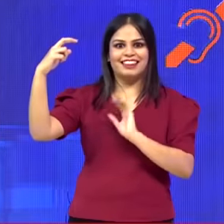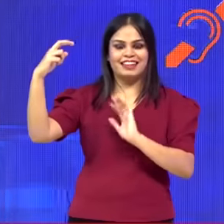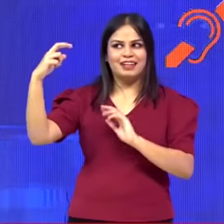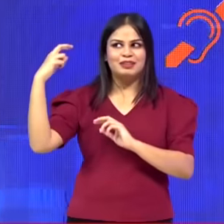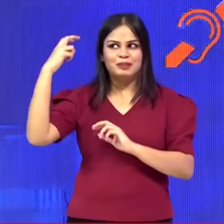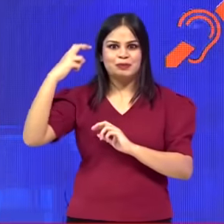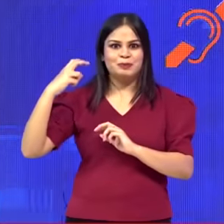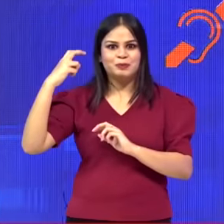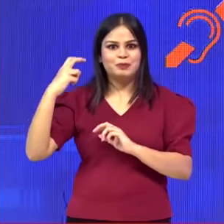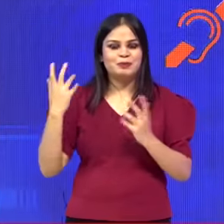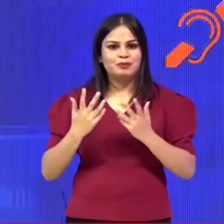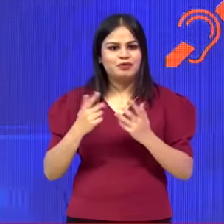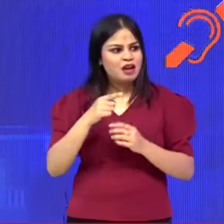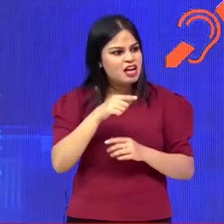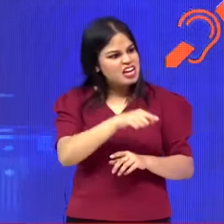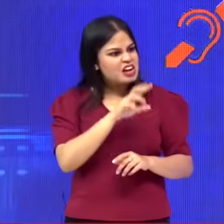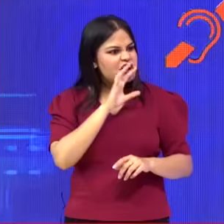इसकी मनु जबान